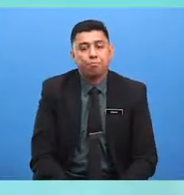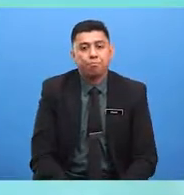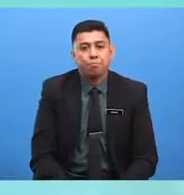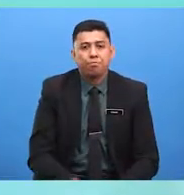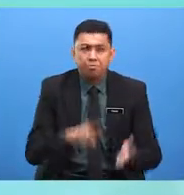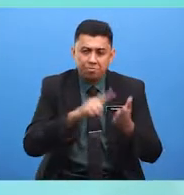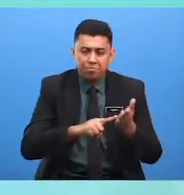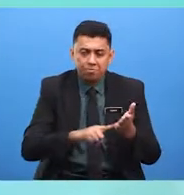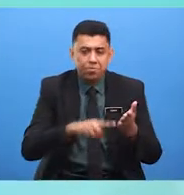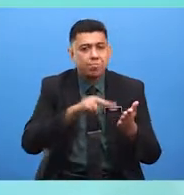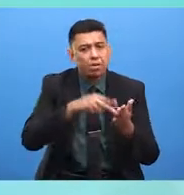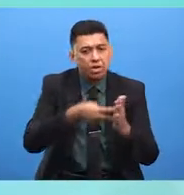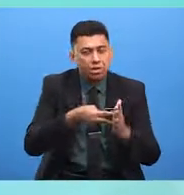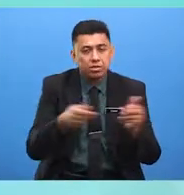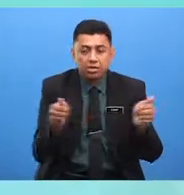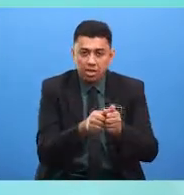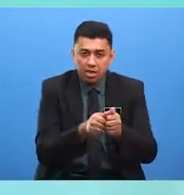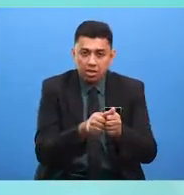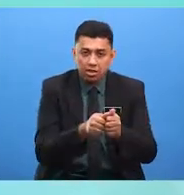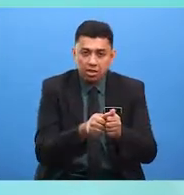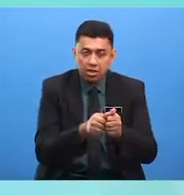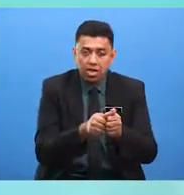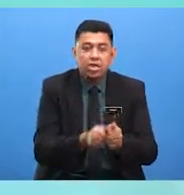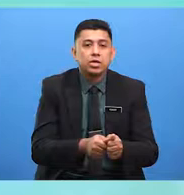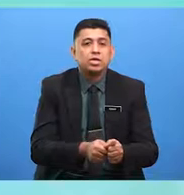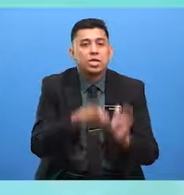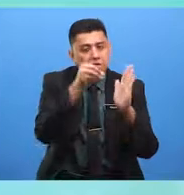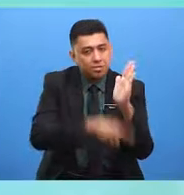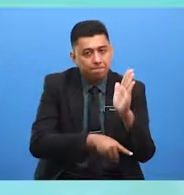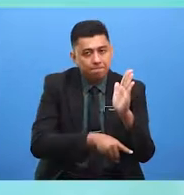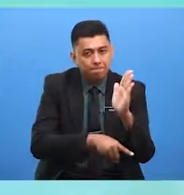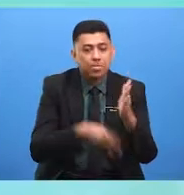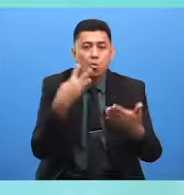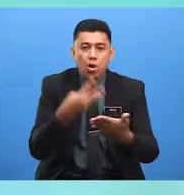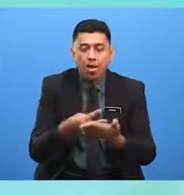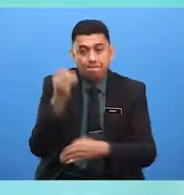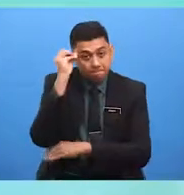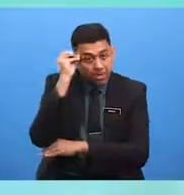apakah yang dimaksudkan dengan dasar keuangan mengembang